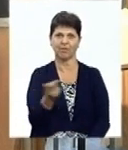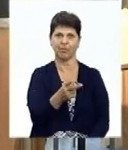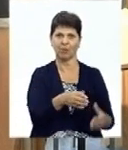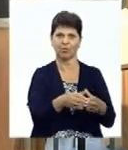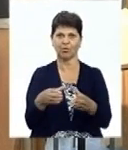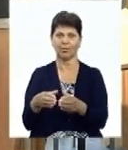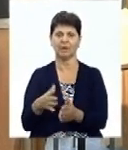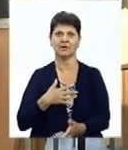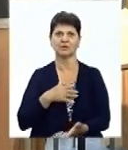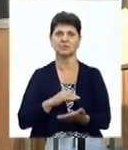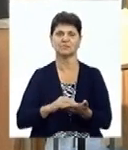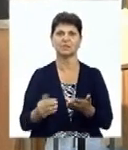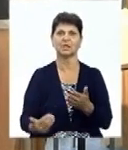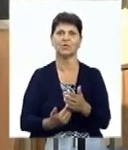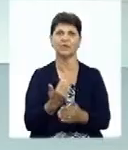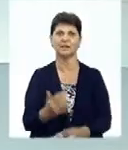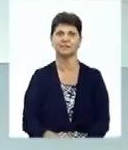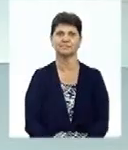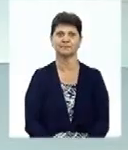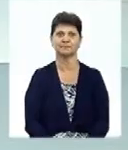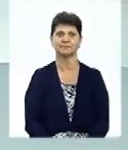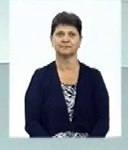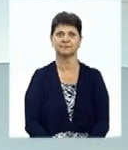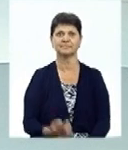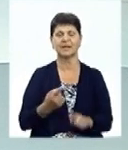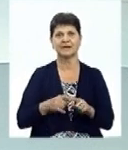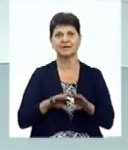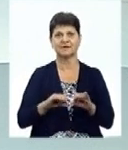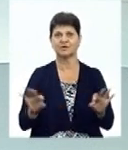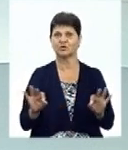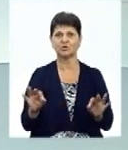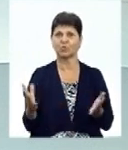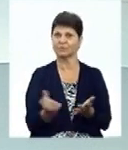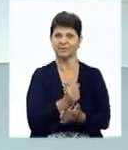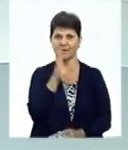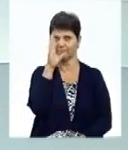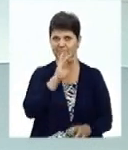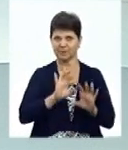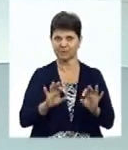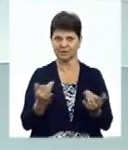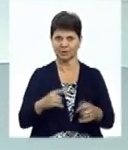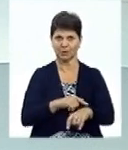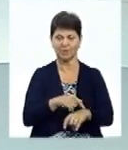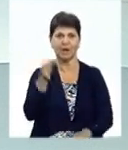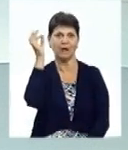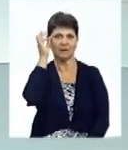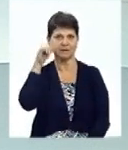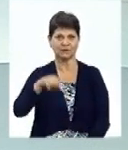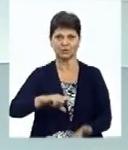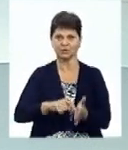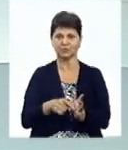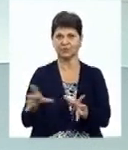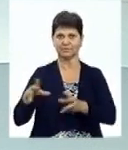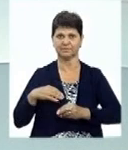групах. Артур Колесник, Андрій Сулима, новини. Це все, про що встигаємо розповісти на цю годину. Нагадаю, що в цій студії разом